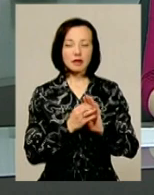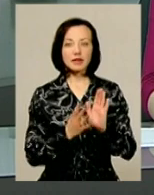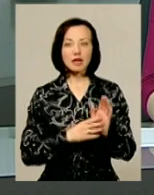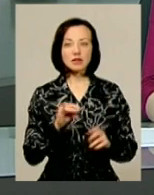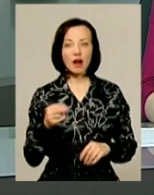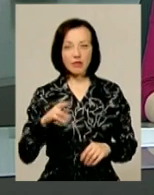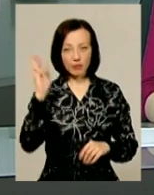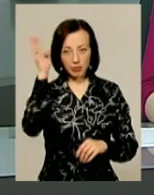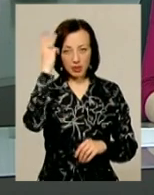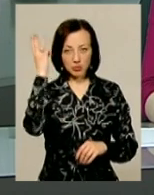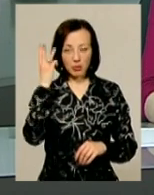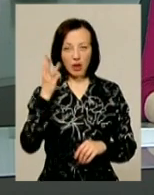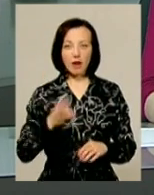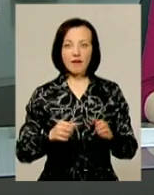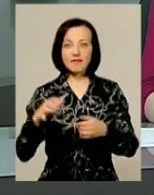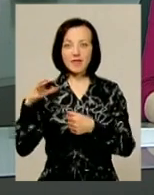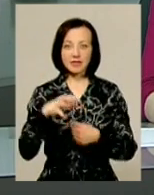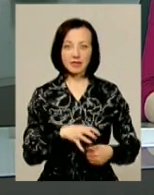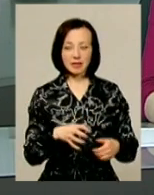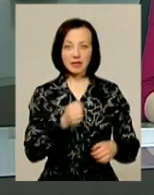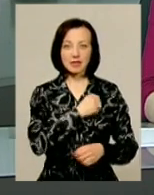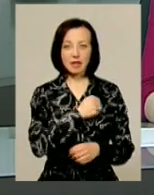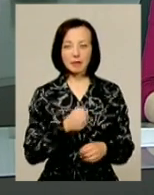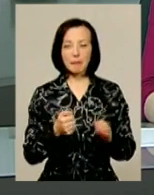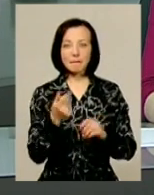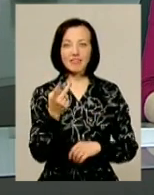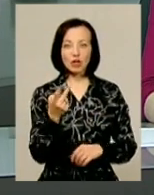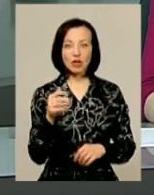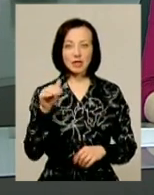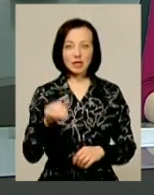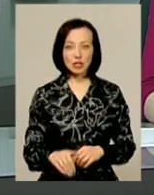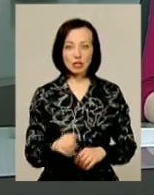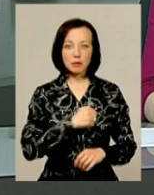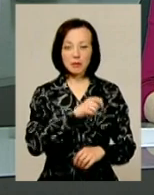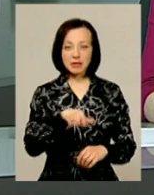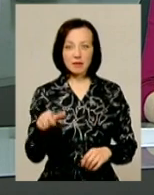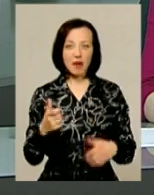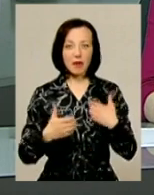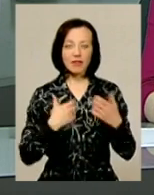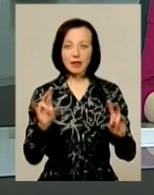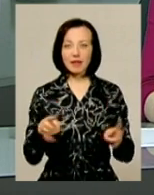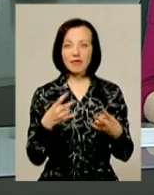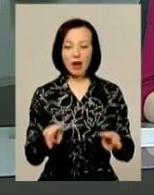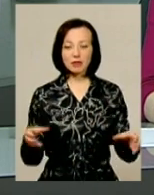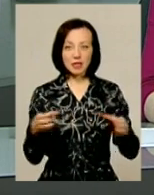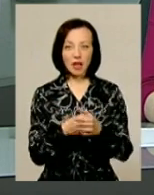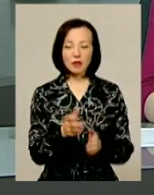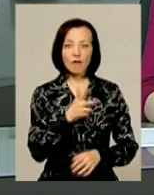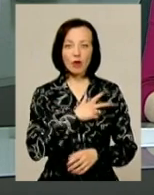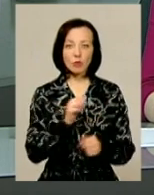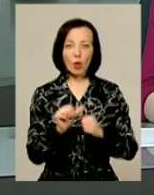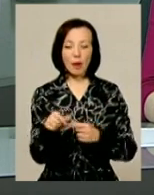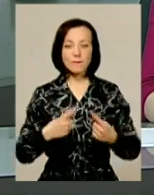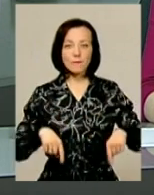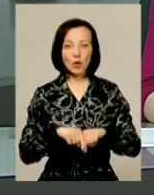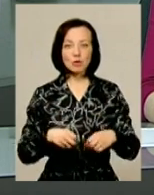19 травня в обласному центрі висадився десант. Усього 1500 бійців. Та панікувати не варто. Особовий склад 8-го окремого